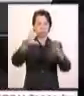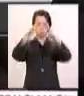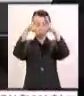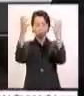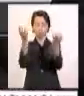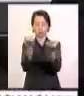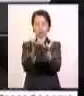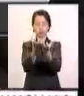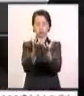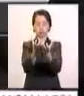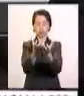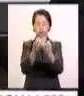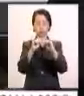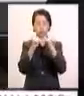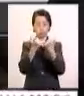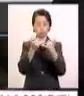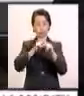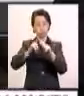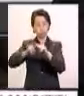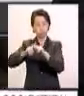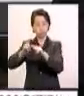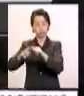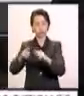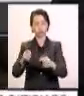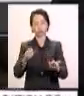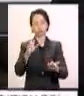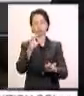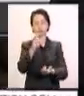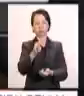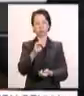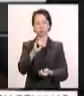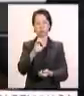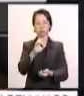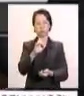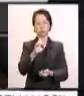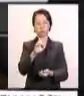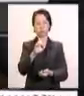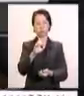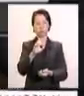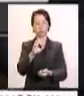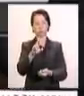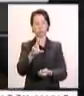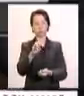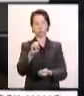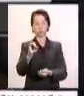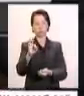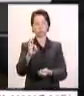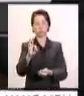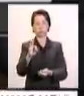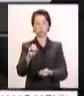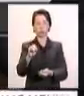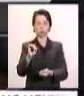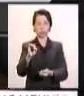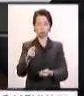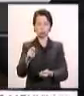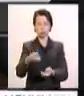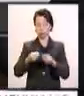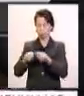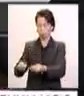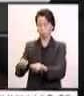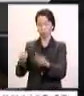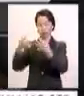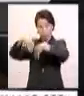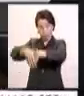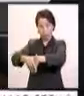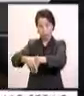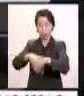global multinational such as Microsoft, giving the trust to MIMOS and the government of Malaysia and the people of